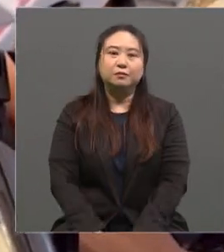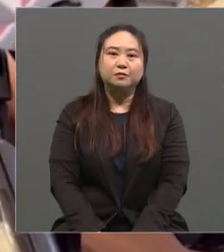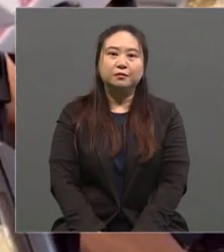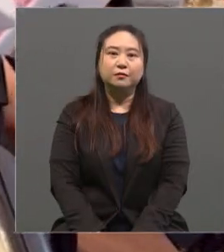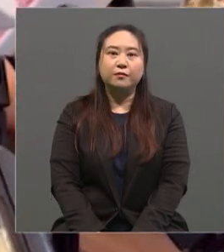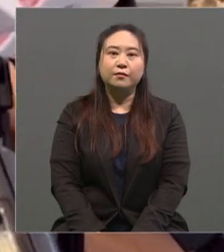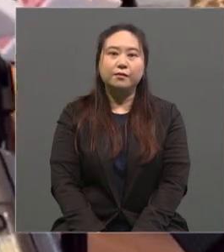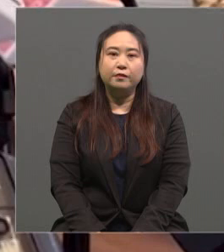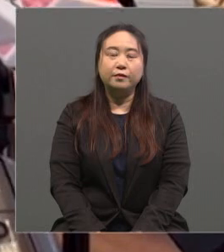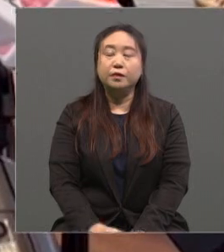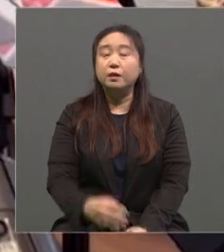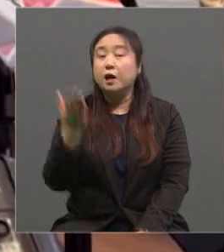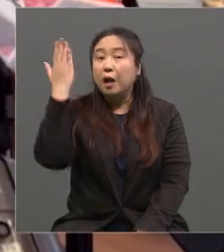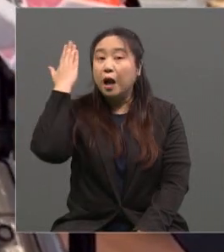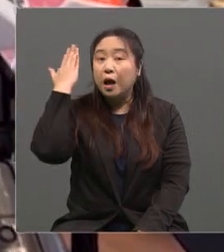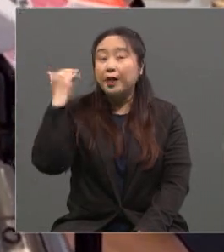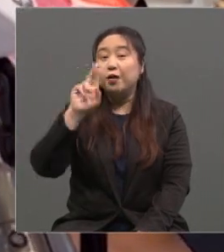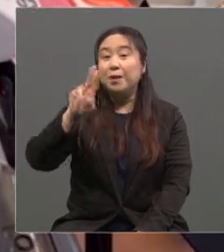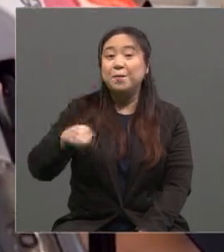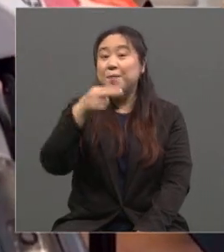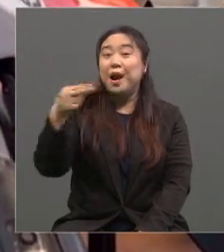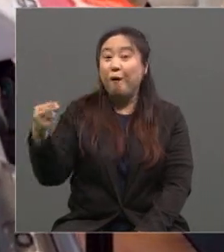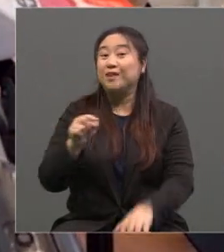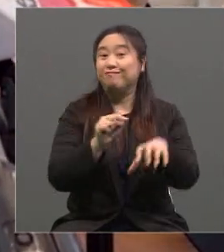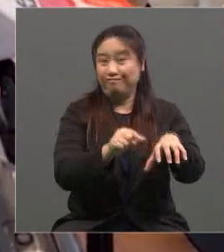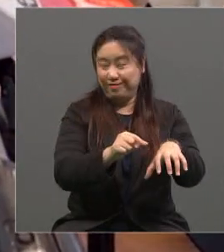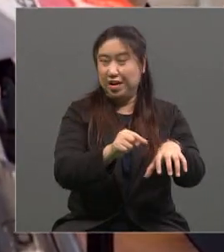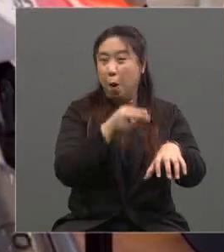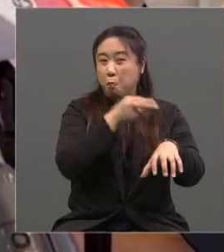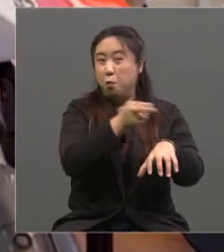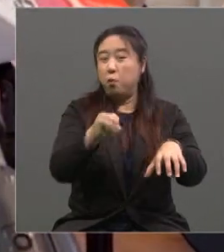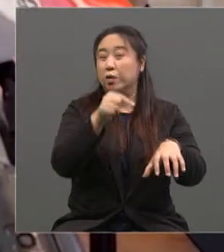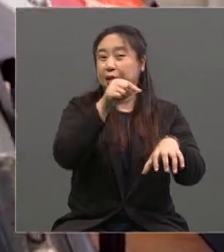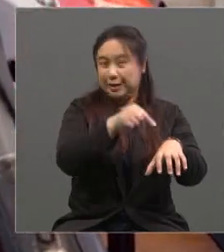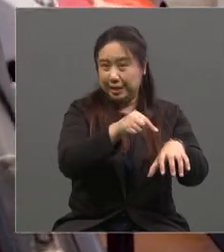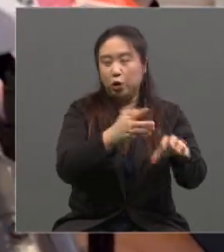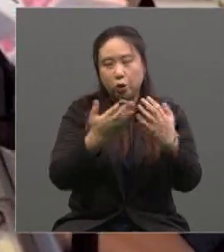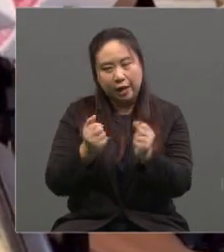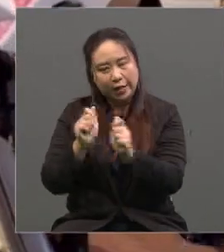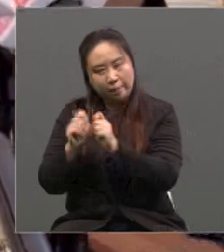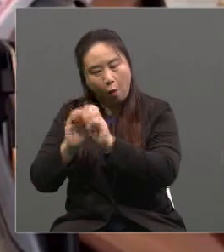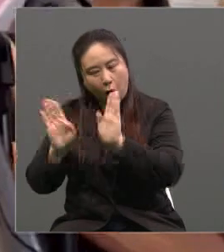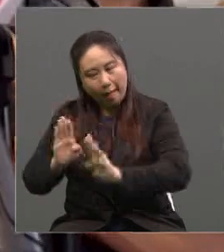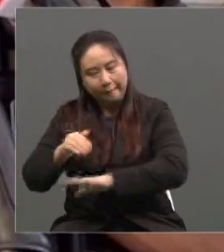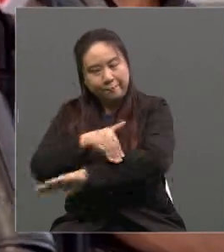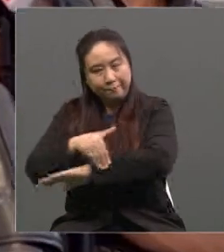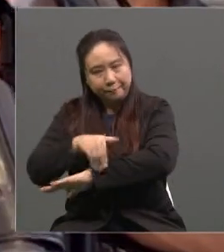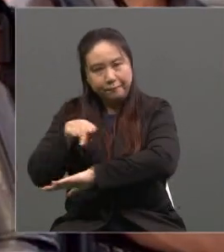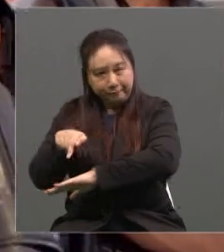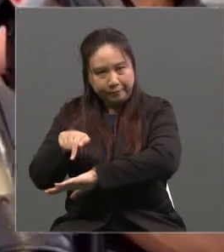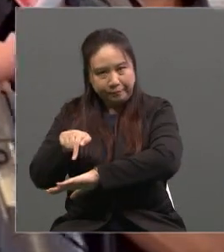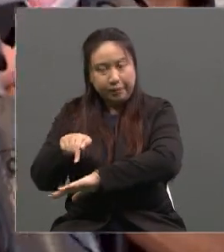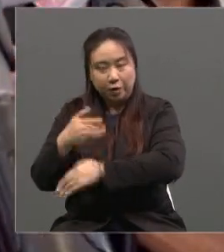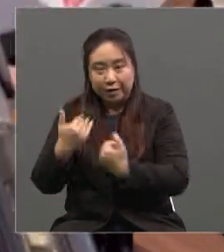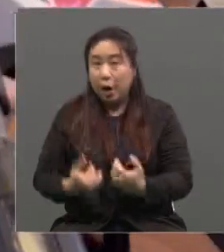ยเฉพาะจะอย่างเมื่อวานเกิดเหตุที่พารากอนเนี่ยระบบเตือนภัยที่เรากำลังจะออกแบบเนี่ยจะสามารถยิงตรงไปในเ